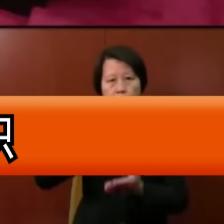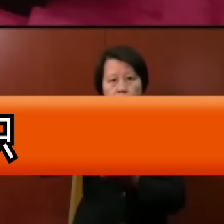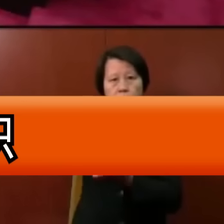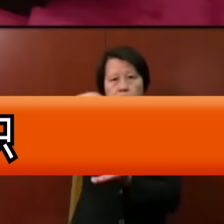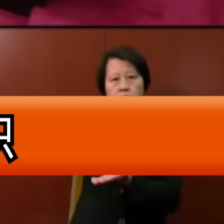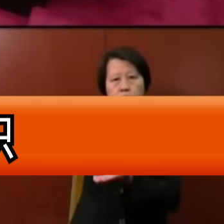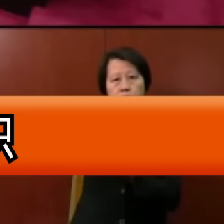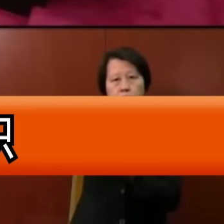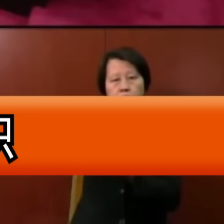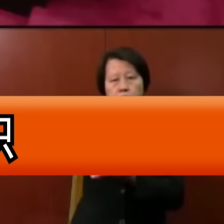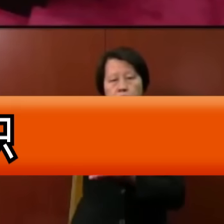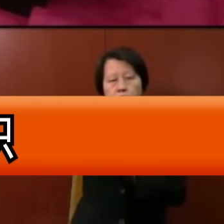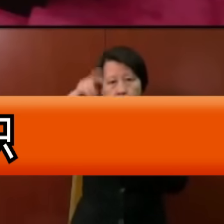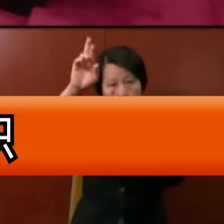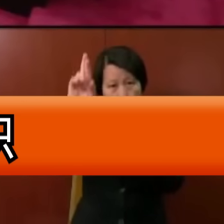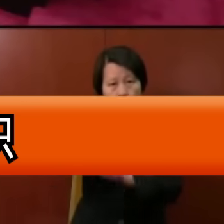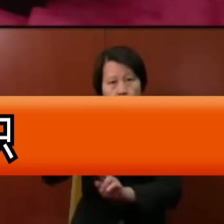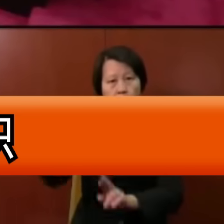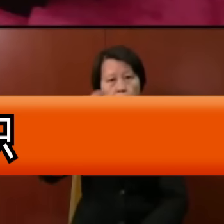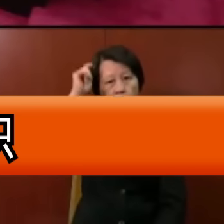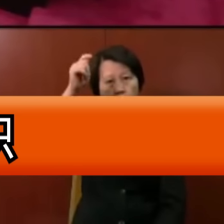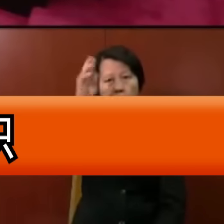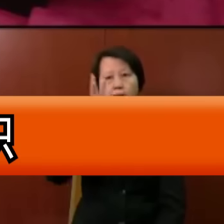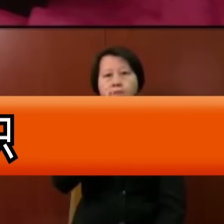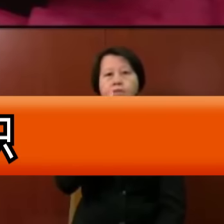bangun untuk memberi hormat Tuhan